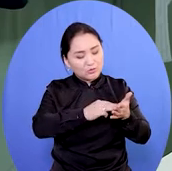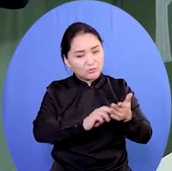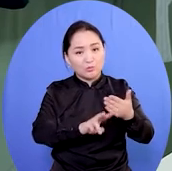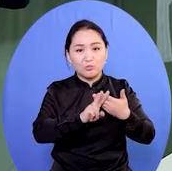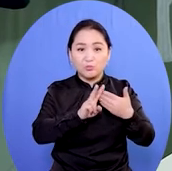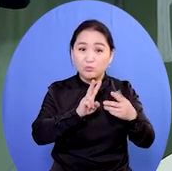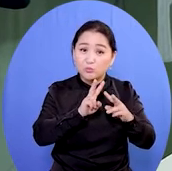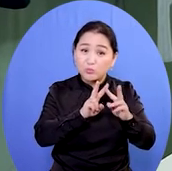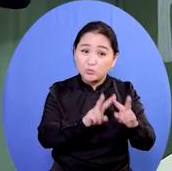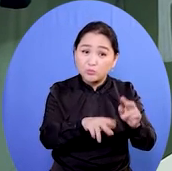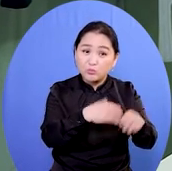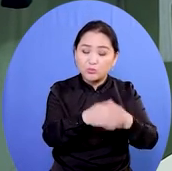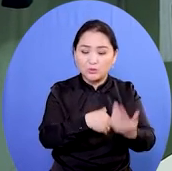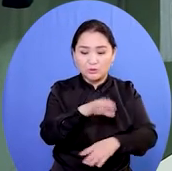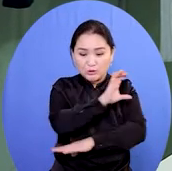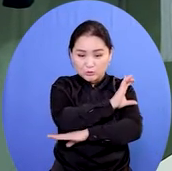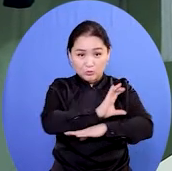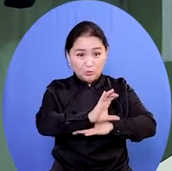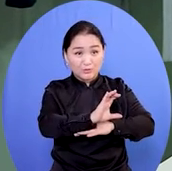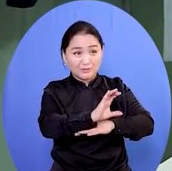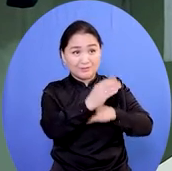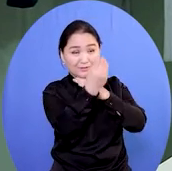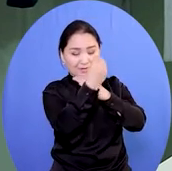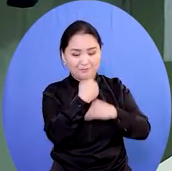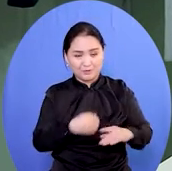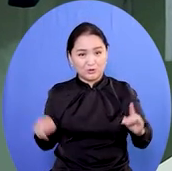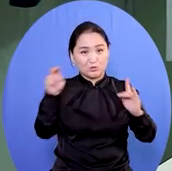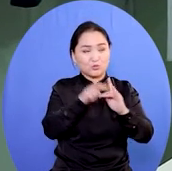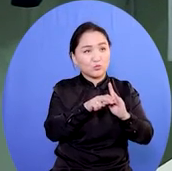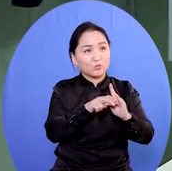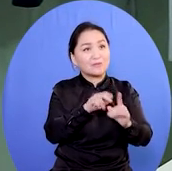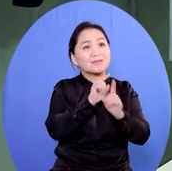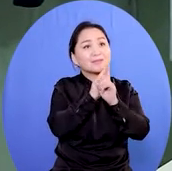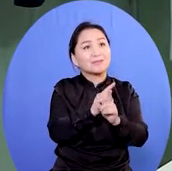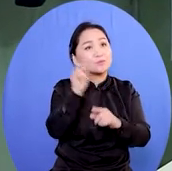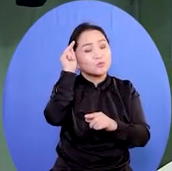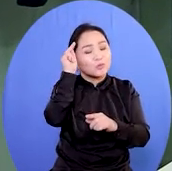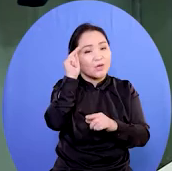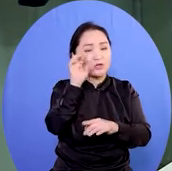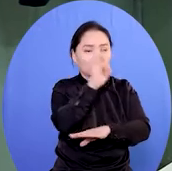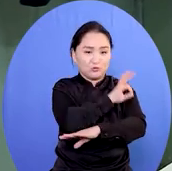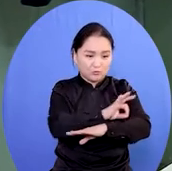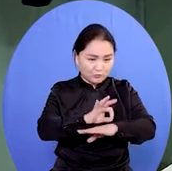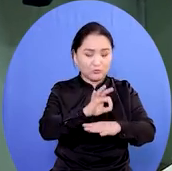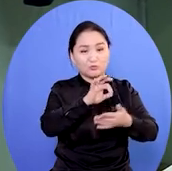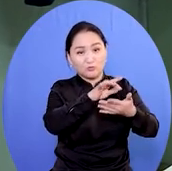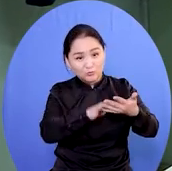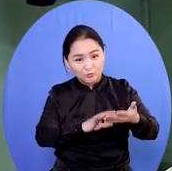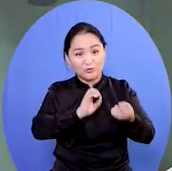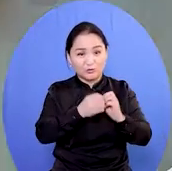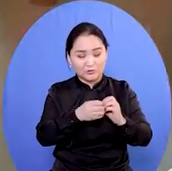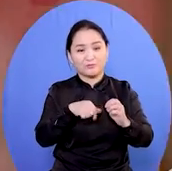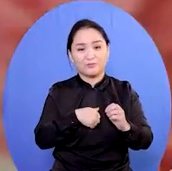хэрэгжүүлэх тийм нөгөө сургалт явуулсан. Тэр сургалтын дагуу бид нар төлөвлөгөөгөө бичээд төслөө бичээд тухайн үед нэг тэрийг нөгөө газар дээр нь